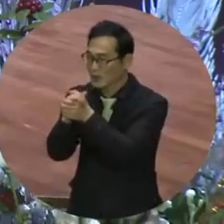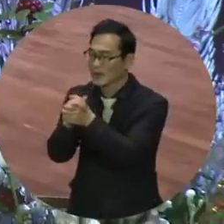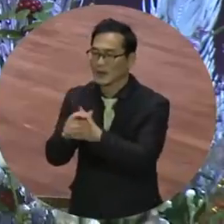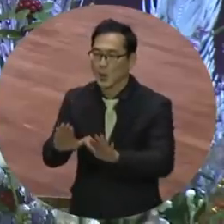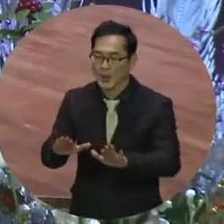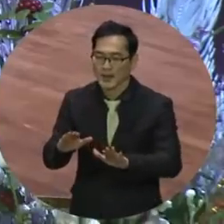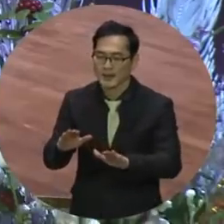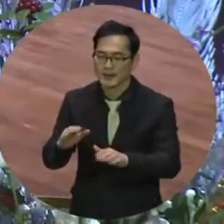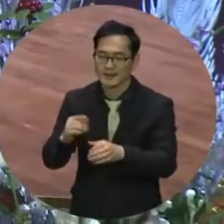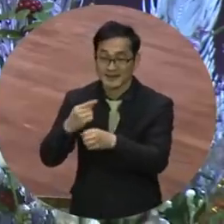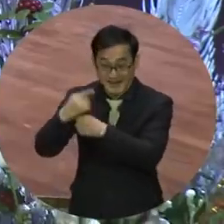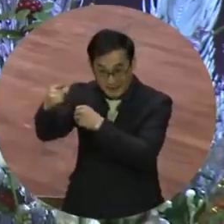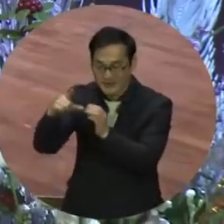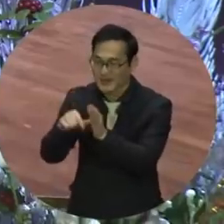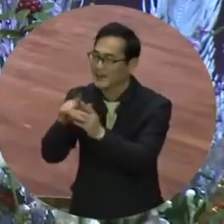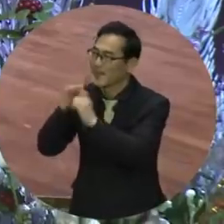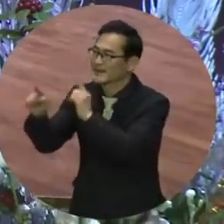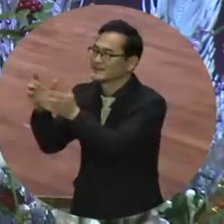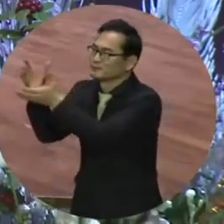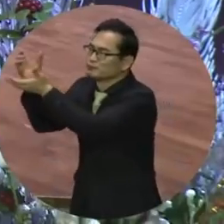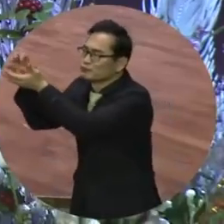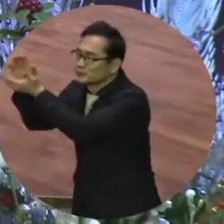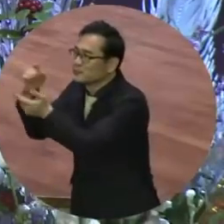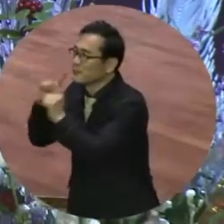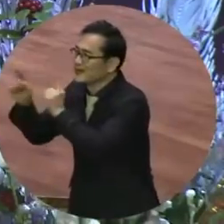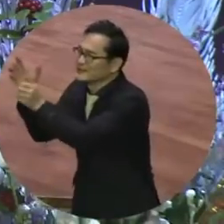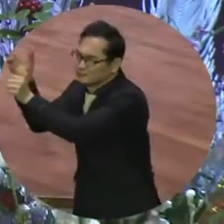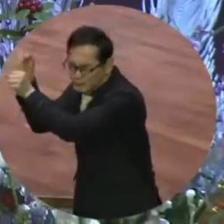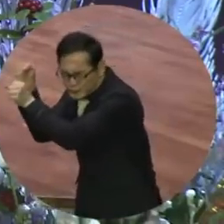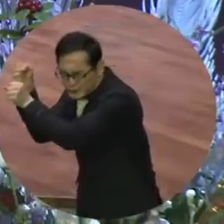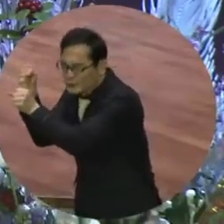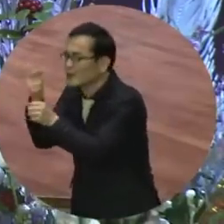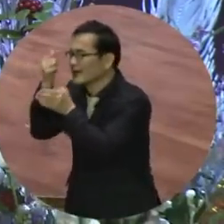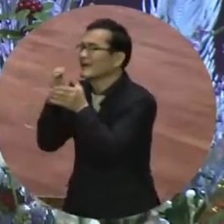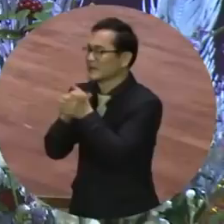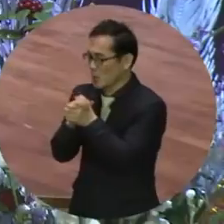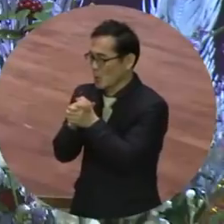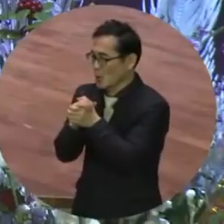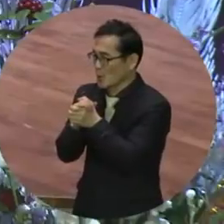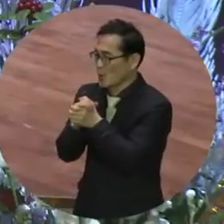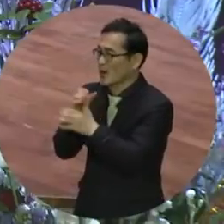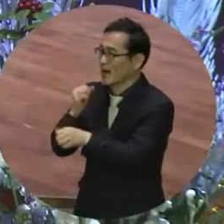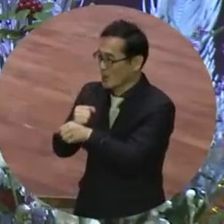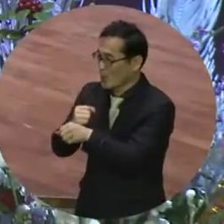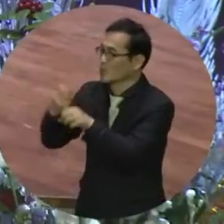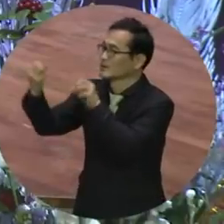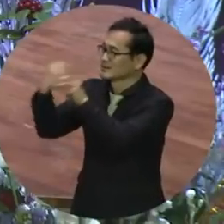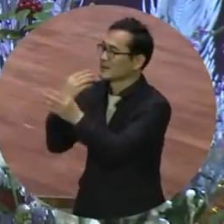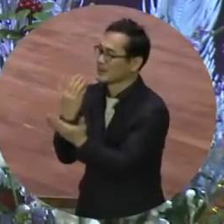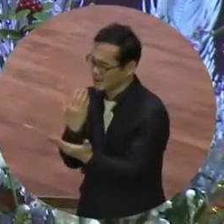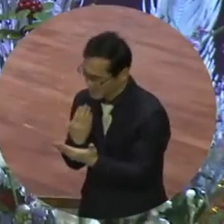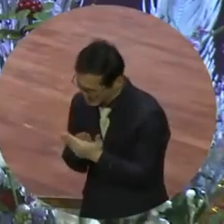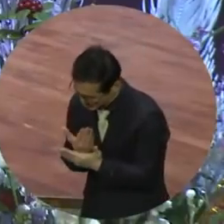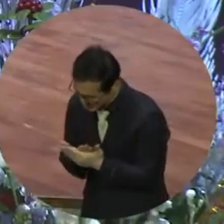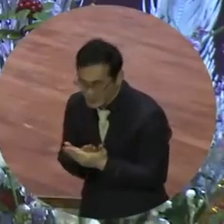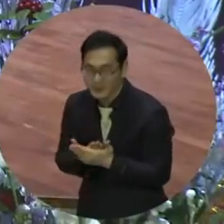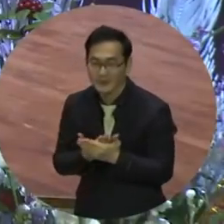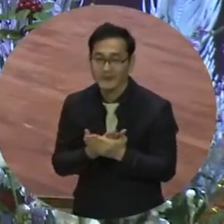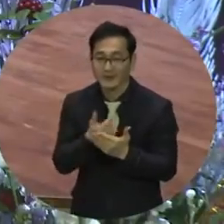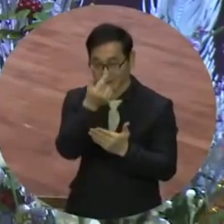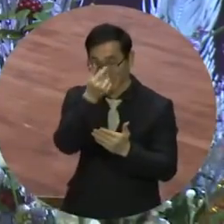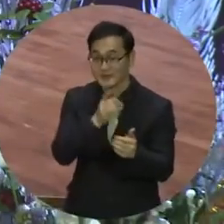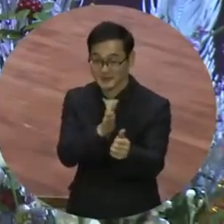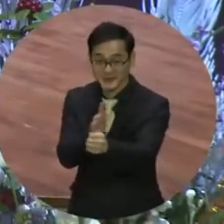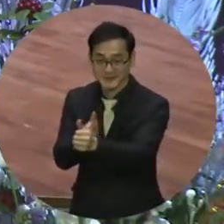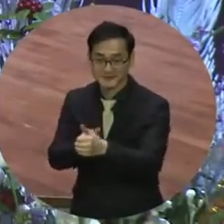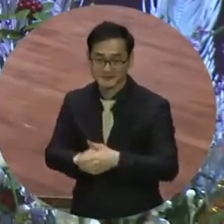붙잡고 기도해서 참된 응답받게 하여 주옵소서. 말씀 잡고 기도해야 돼요. 좀 바보 같아도 좀 답답해도요. 여러분이